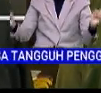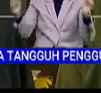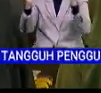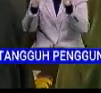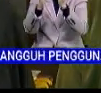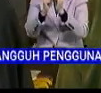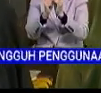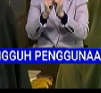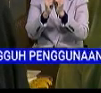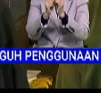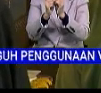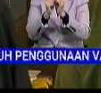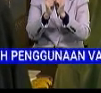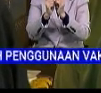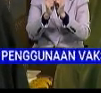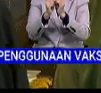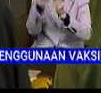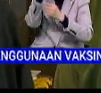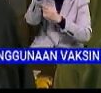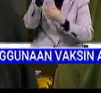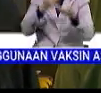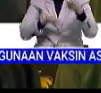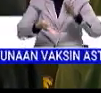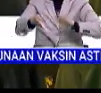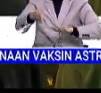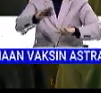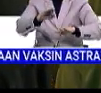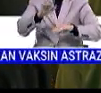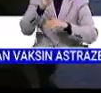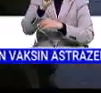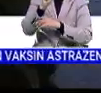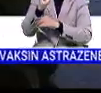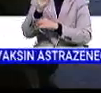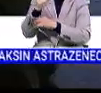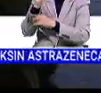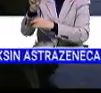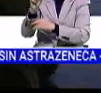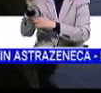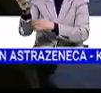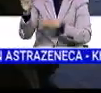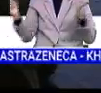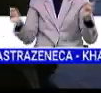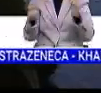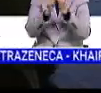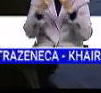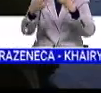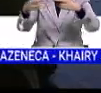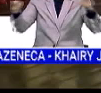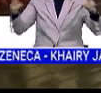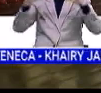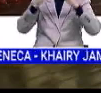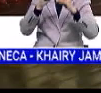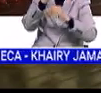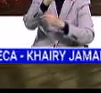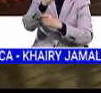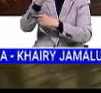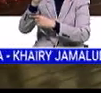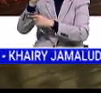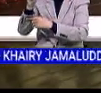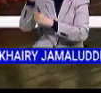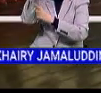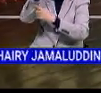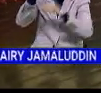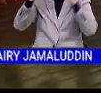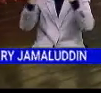perjumpaan untuk silat gayung. Beliau ditemui ketika merasmikan mesyuarat agung Pertubuhan